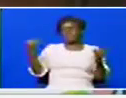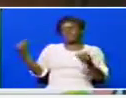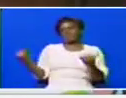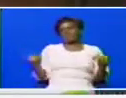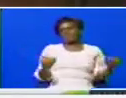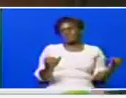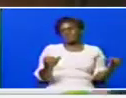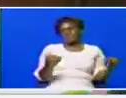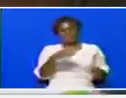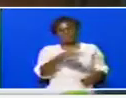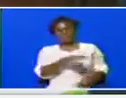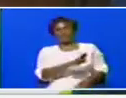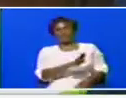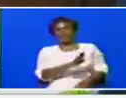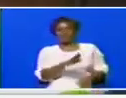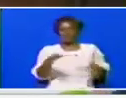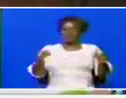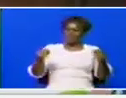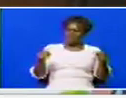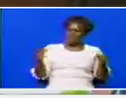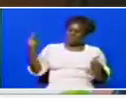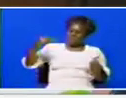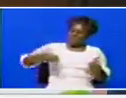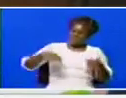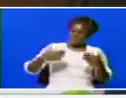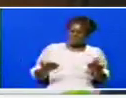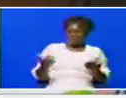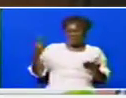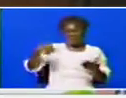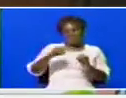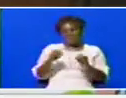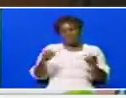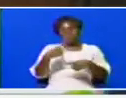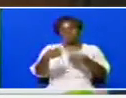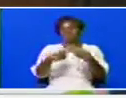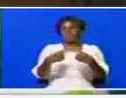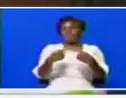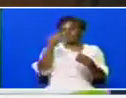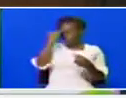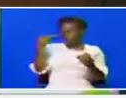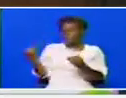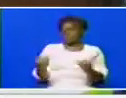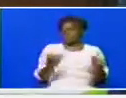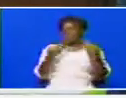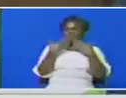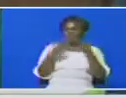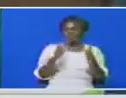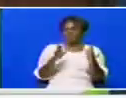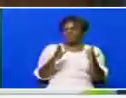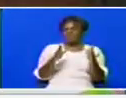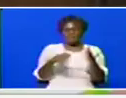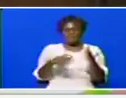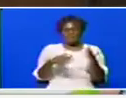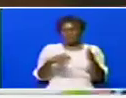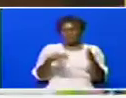hivyo lao hao ni kusubiri kama watakuja waendelee, kama hatakuja shughuli lazima iendelee kwa maana washawaalika. Na mkono wangu kushoto